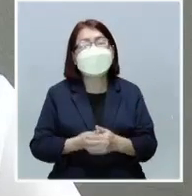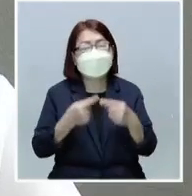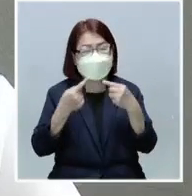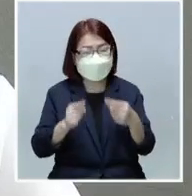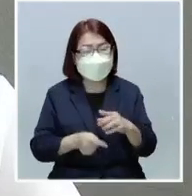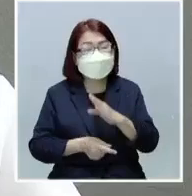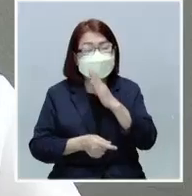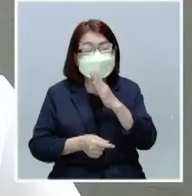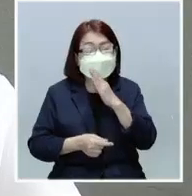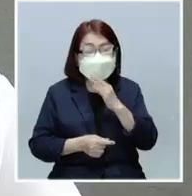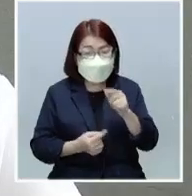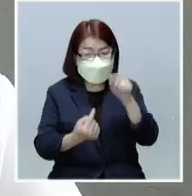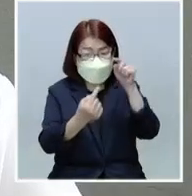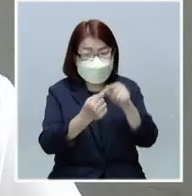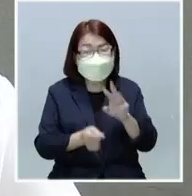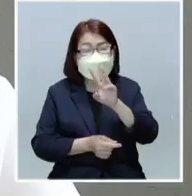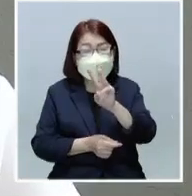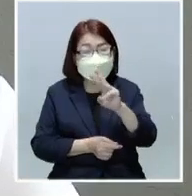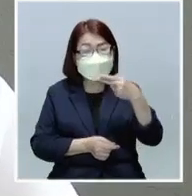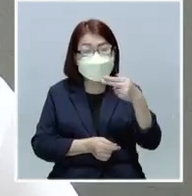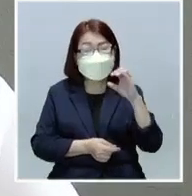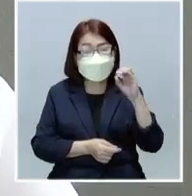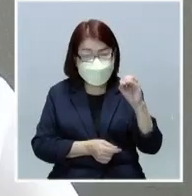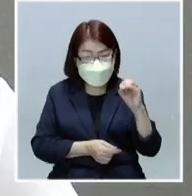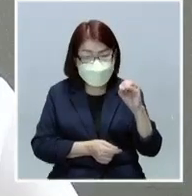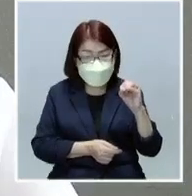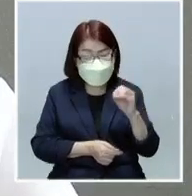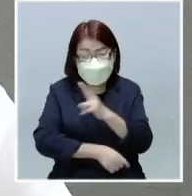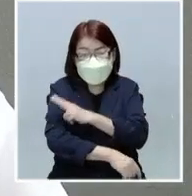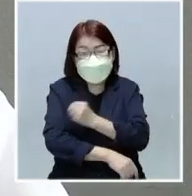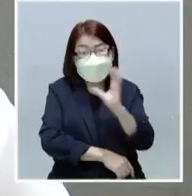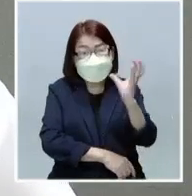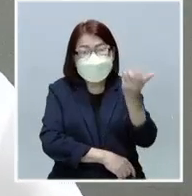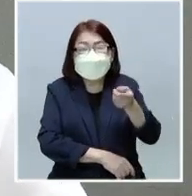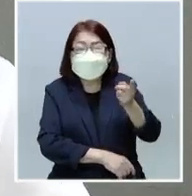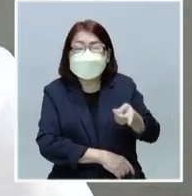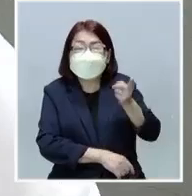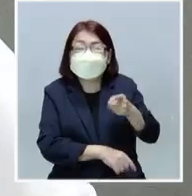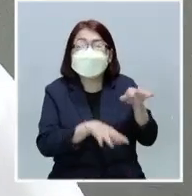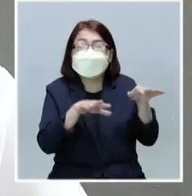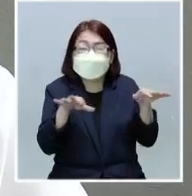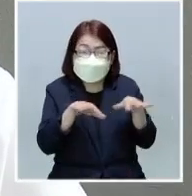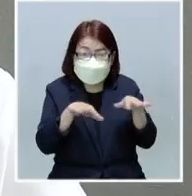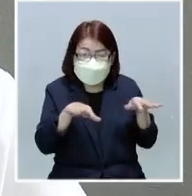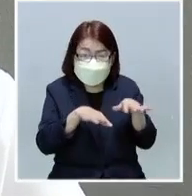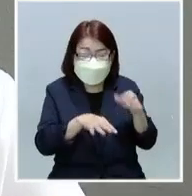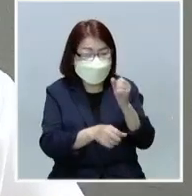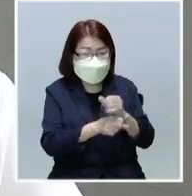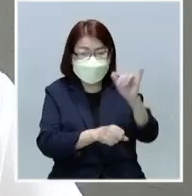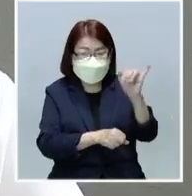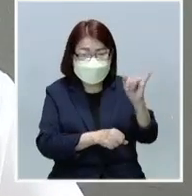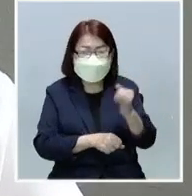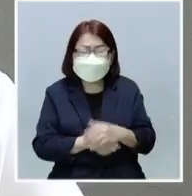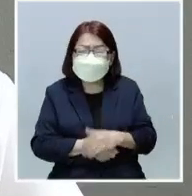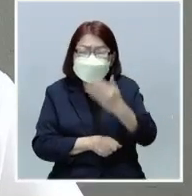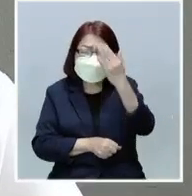ถ้าเราเน้นไปที่ WHO นะครับ WHO นี่ยังไม่ได้ขยับอะไรนะฮะสาเหตุที่ไม่ได้